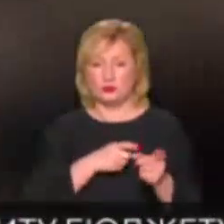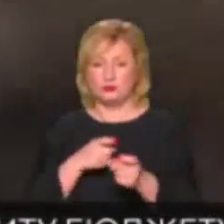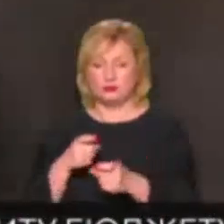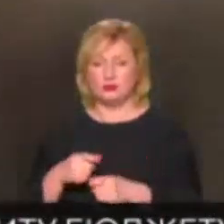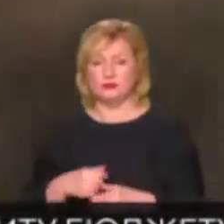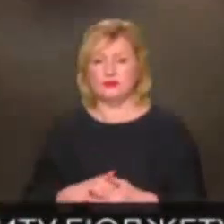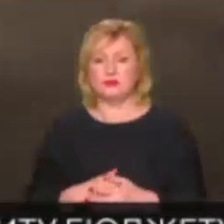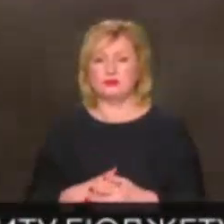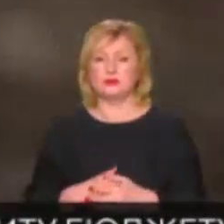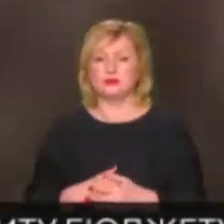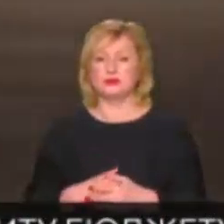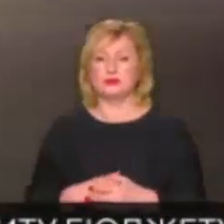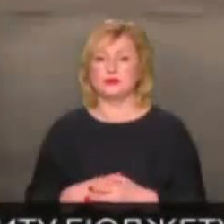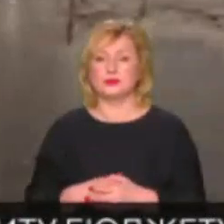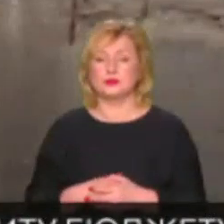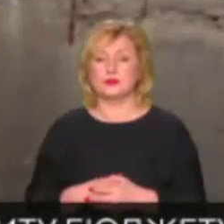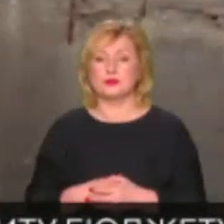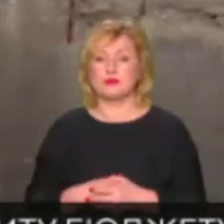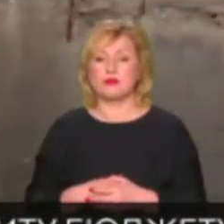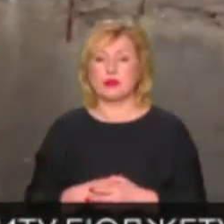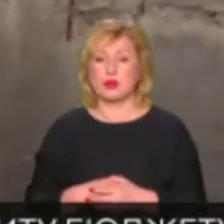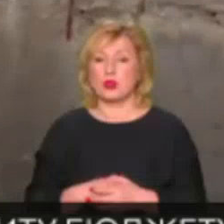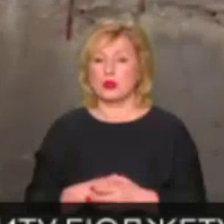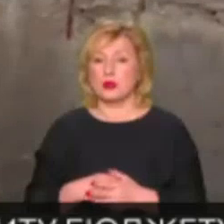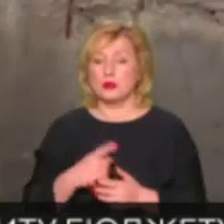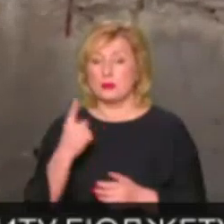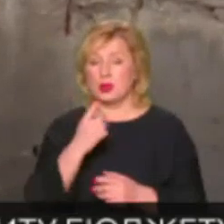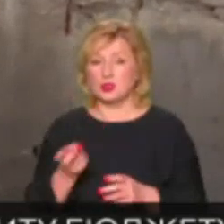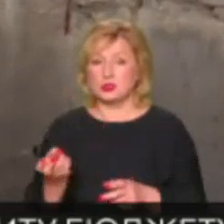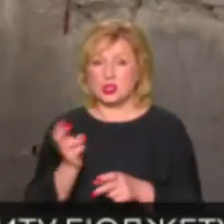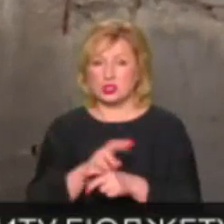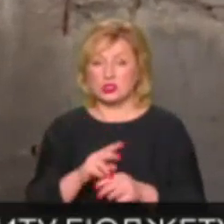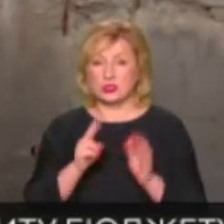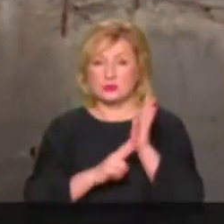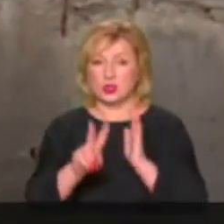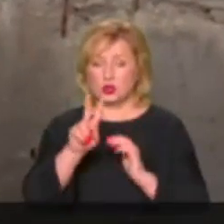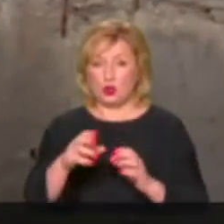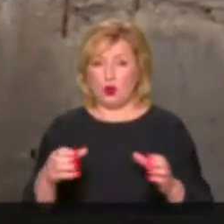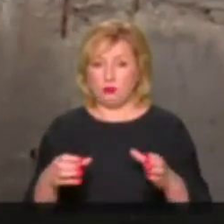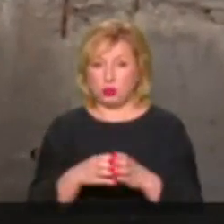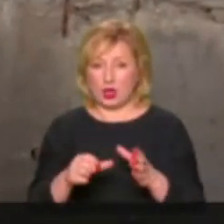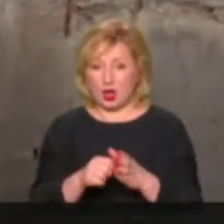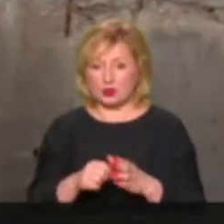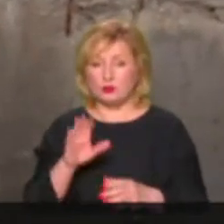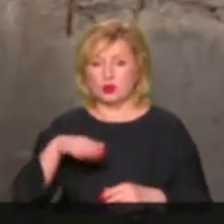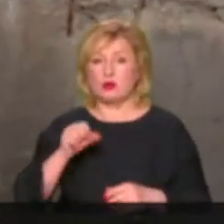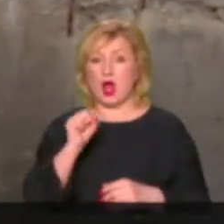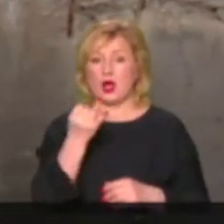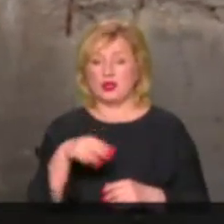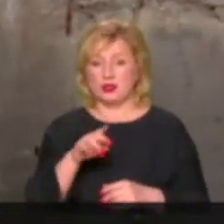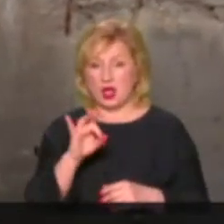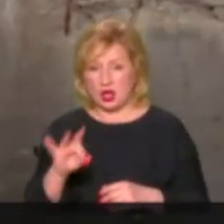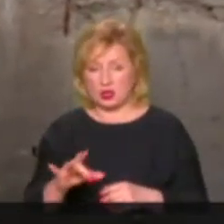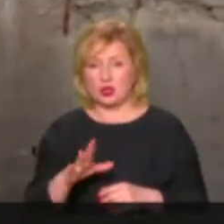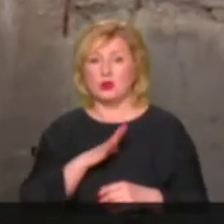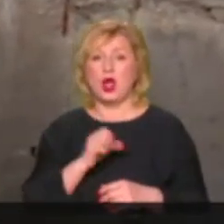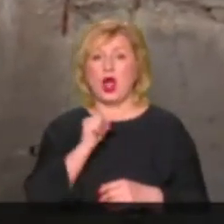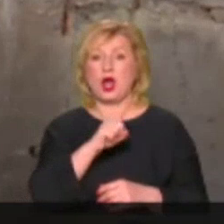найбільше захисників Мощуна. Адже стояли вони не на життя, стояли вони до останнього.